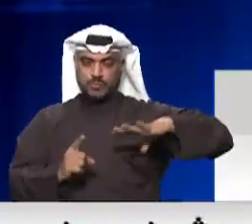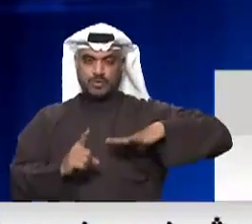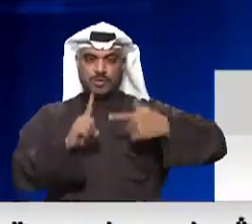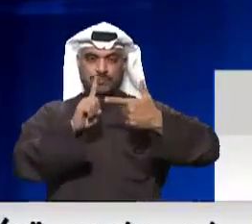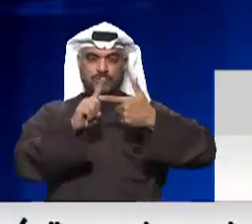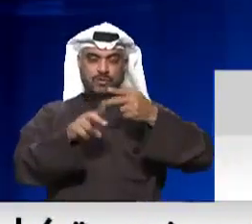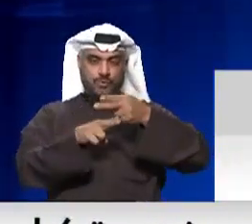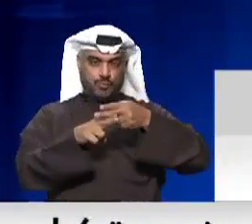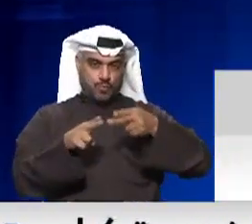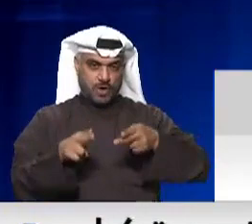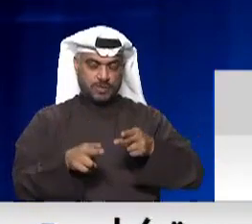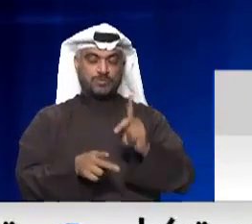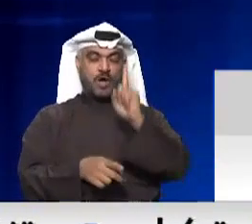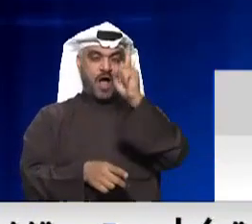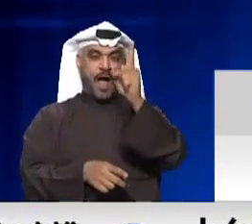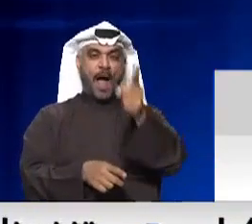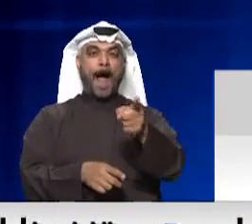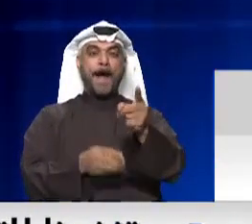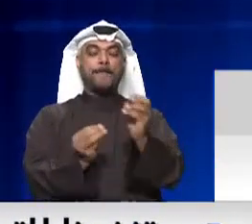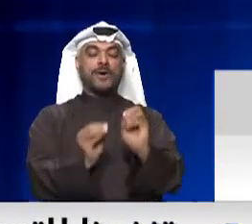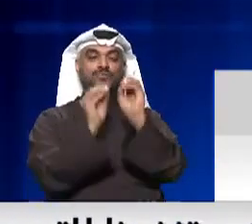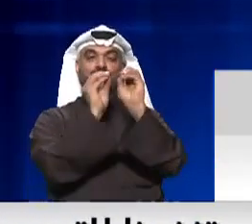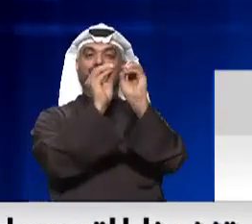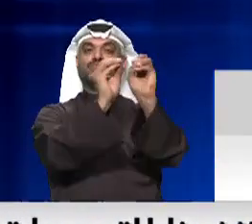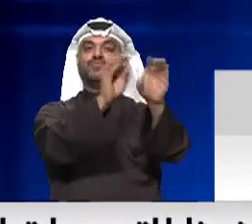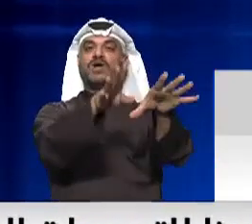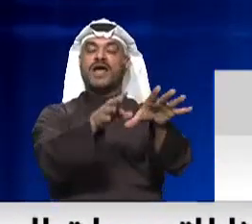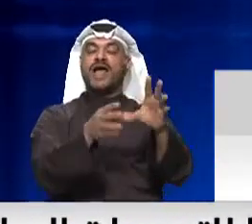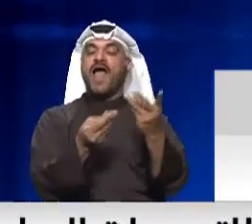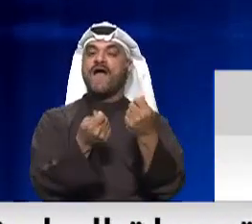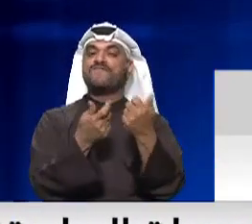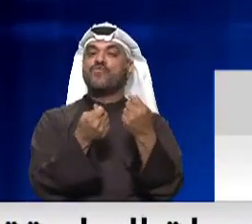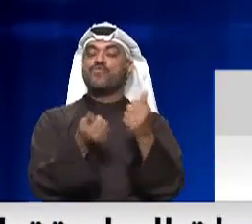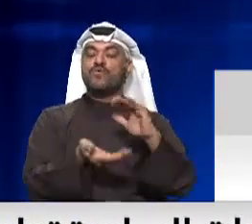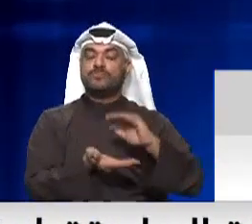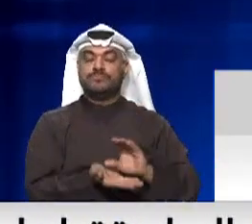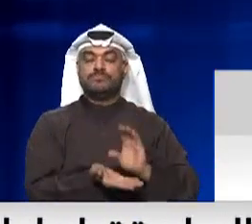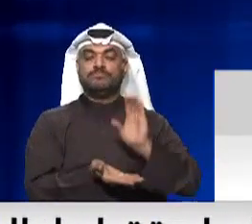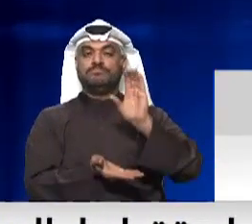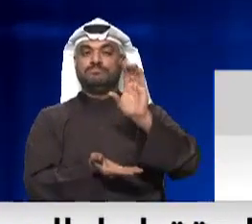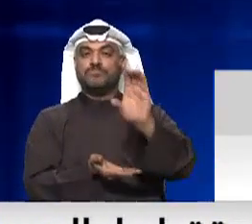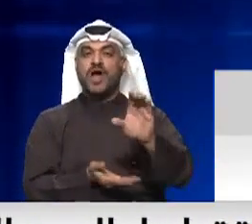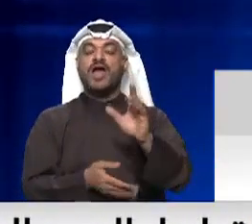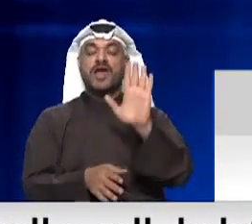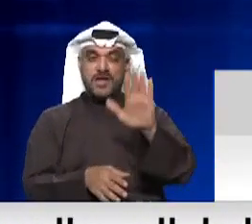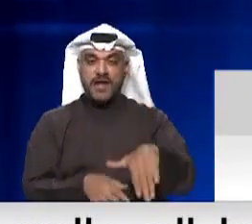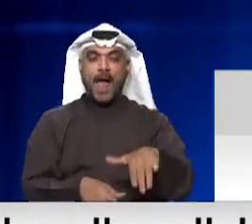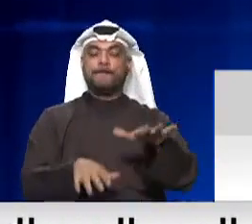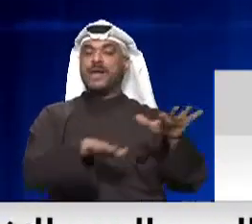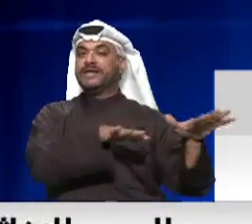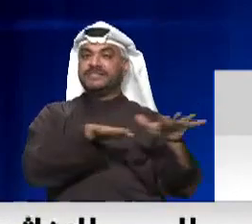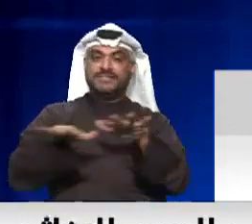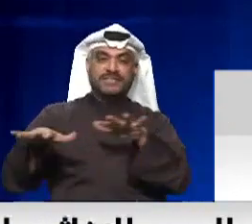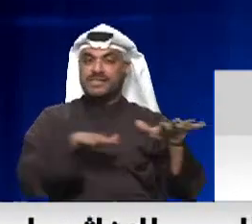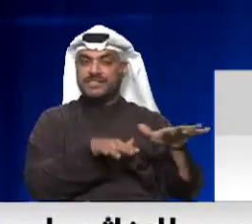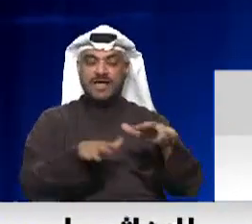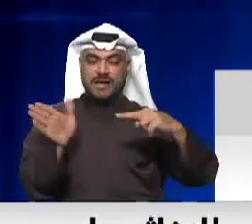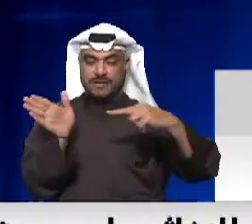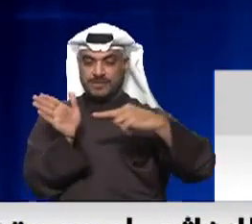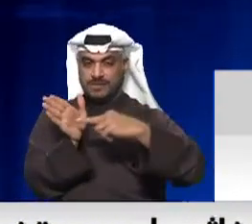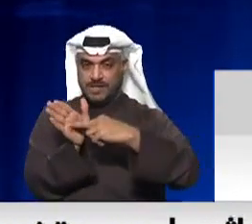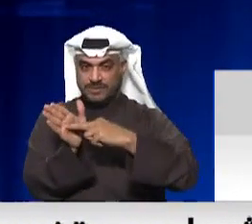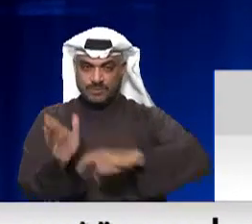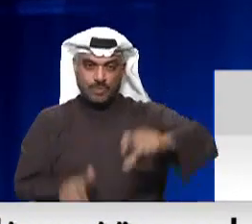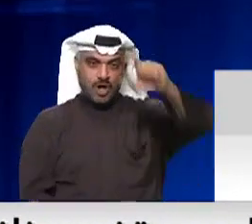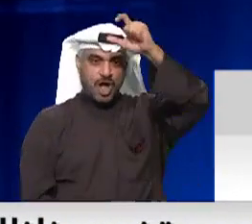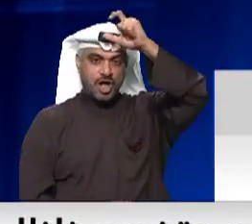العهد الشيخ مشعل الأحمد الجابر الصباح حفظهما الله ورعاهما، وعلى إثر الزلزال المدمر الذي تعرضت له